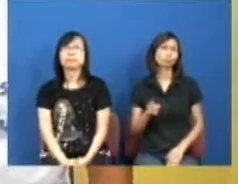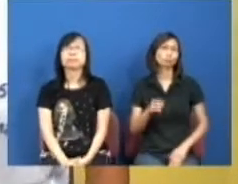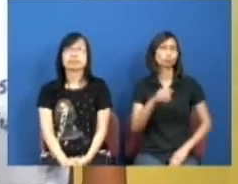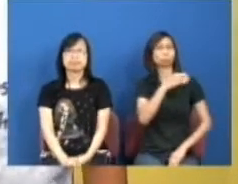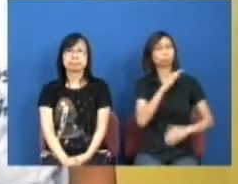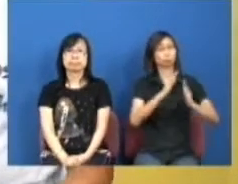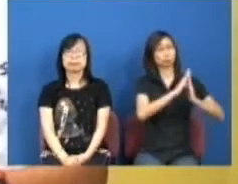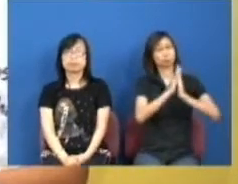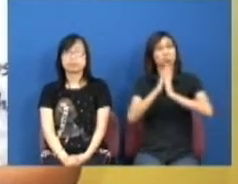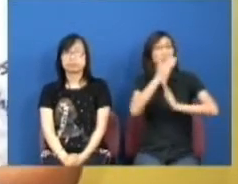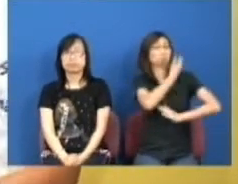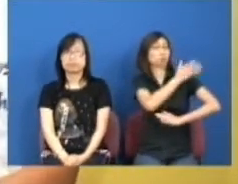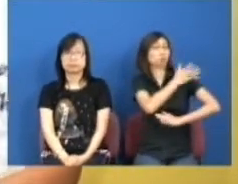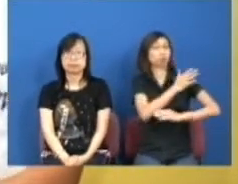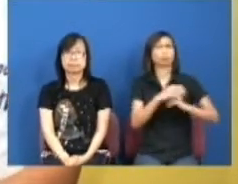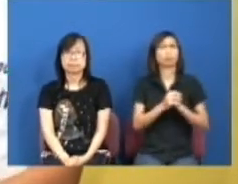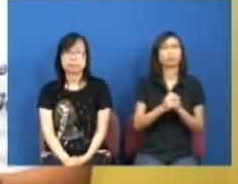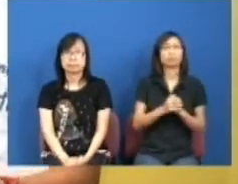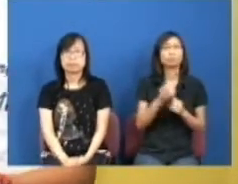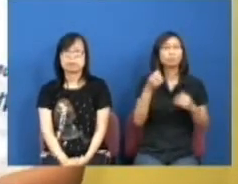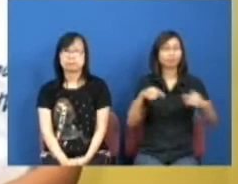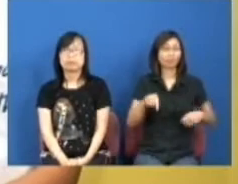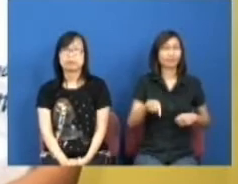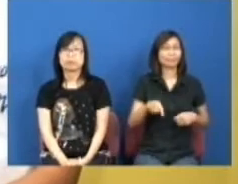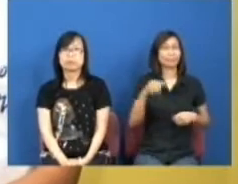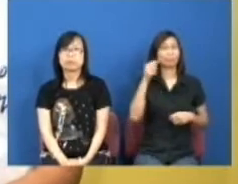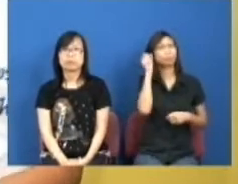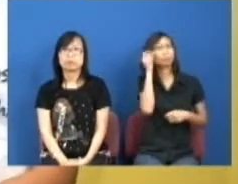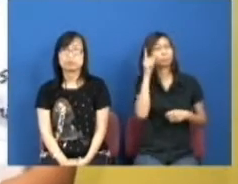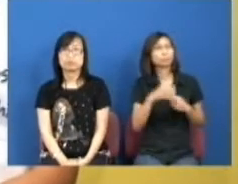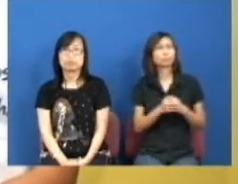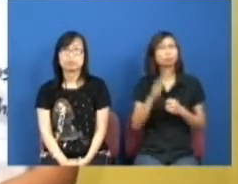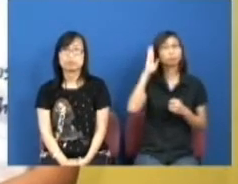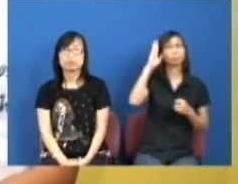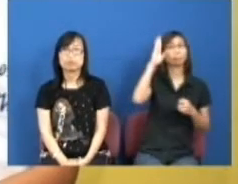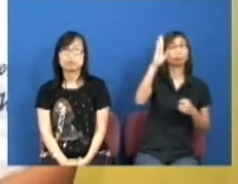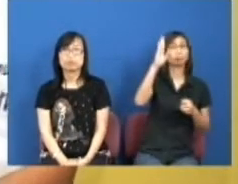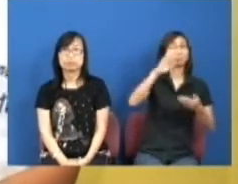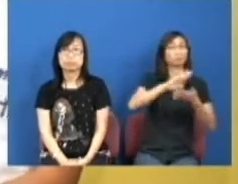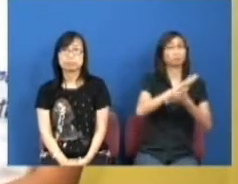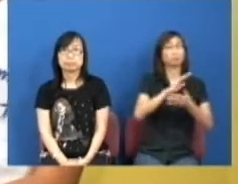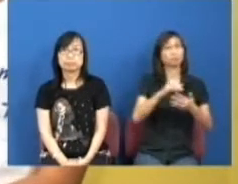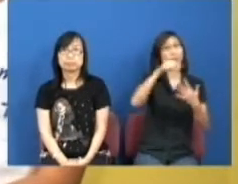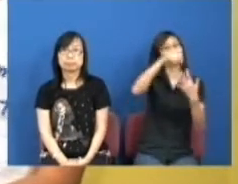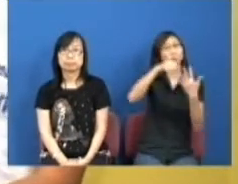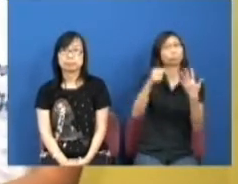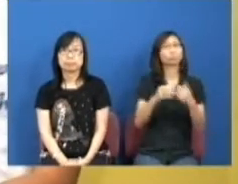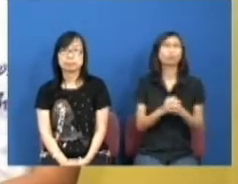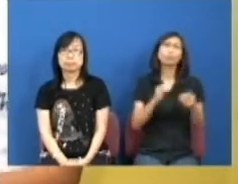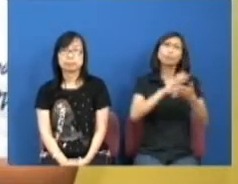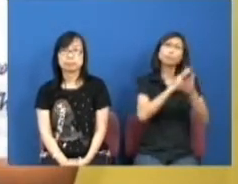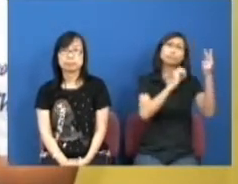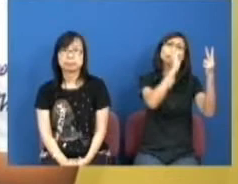干涉，咁究竟喺而家呢個情況，特別我哋都知道，譬如話出年嘅選舉啊，或者其實由2012年去到跟住落